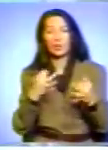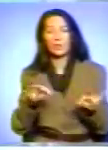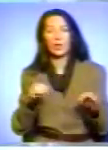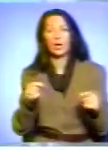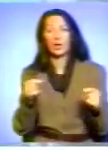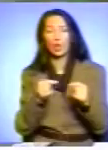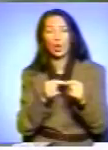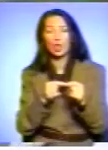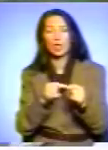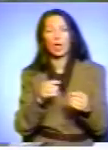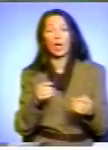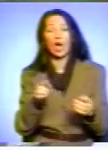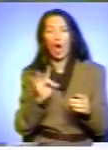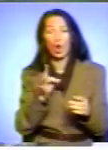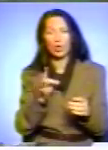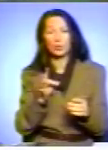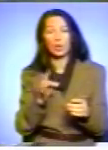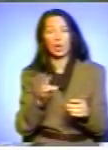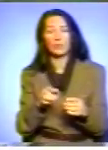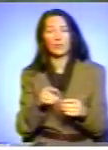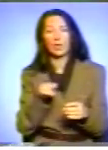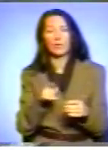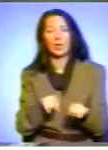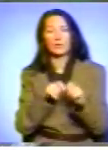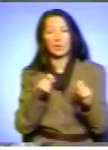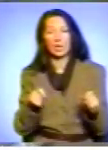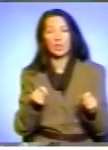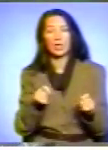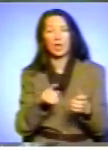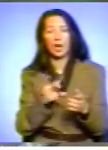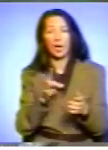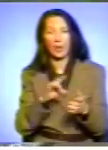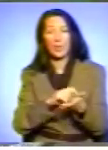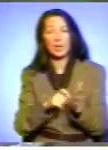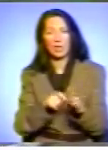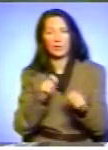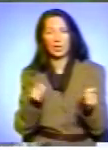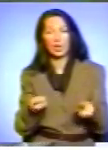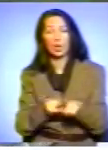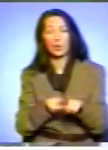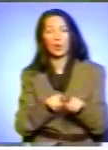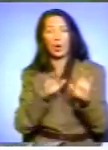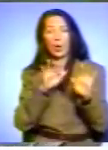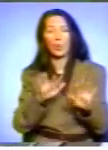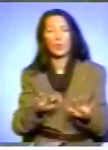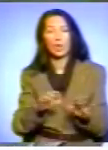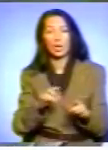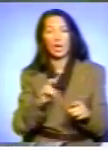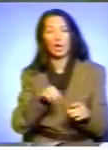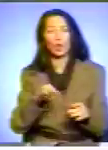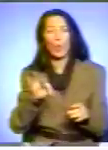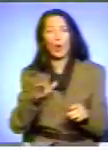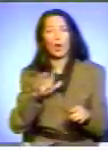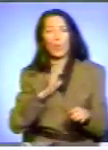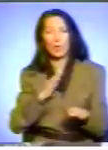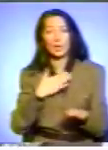розмірів та обсягів. То, що власне у нас відкритий 64-зрізовий кабінет і поставлений цей комп'ютерний томограф, це була наша головна